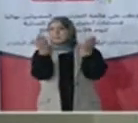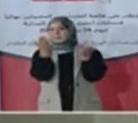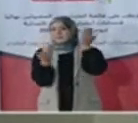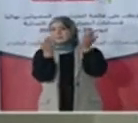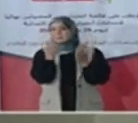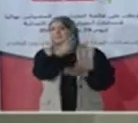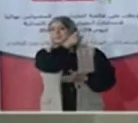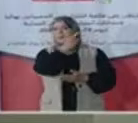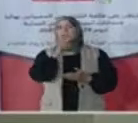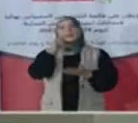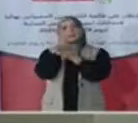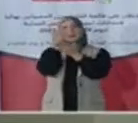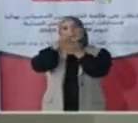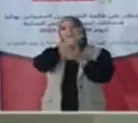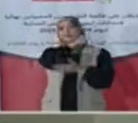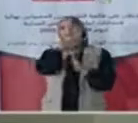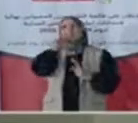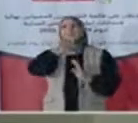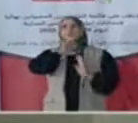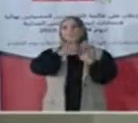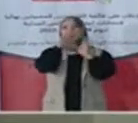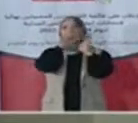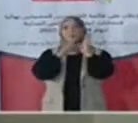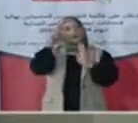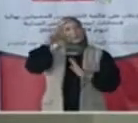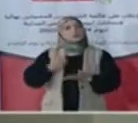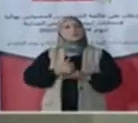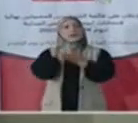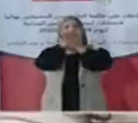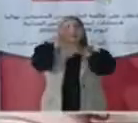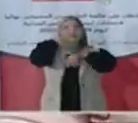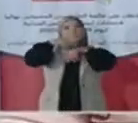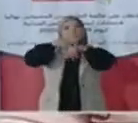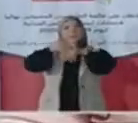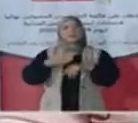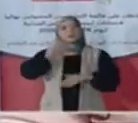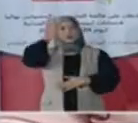فرضه القانون في التزكيات للمترشحين.